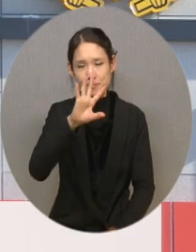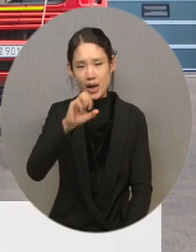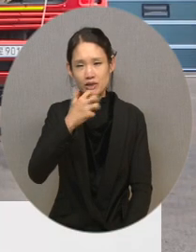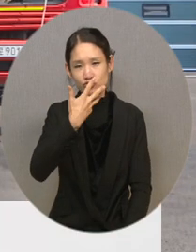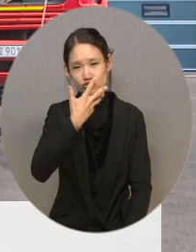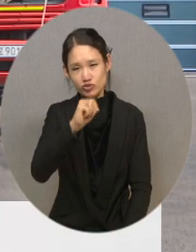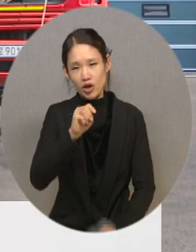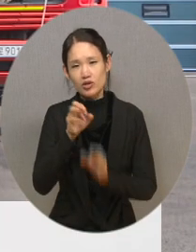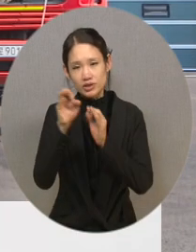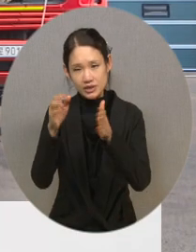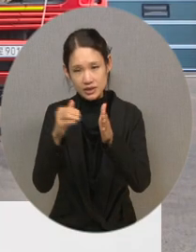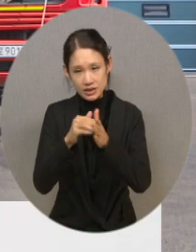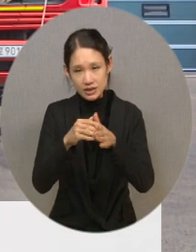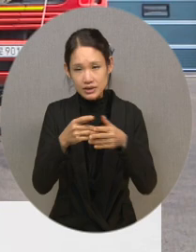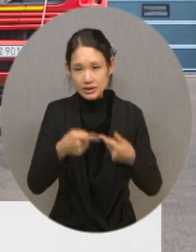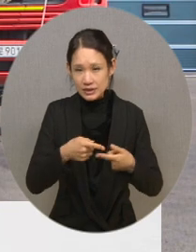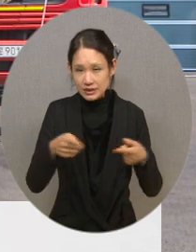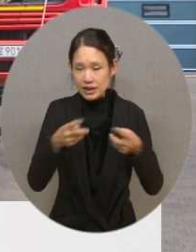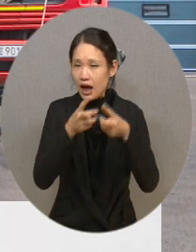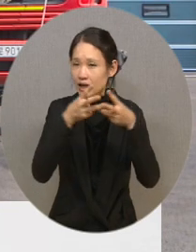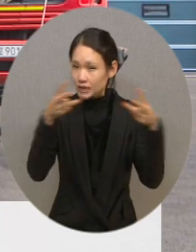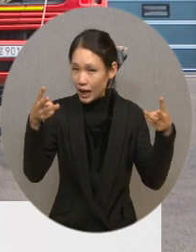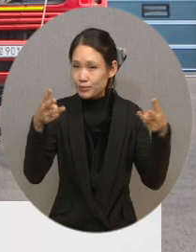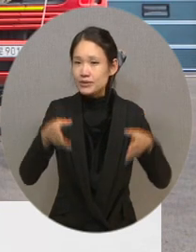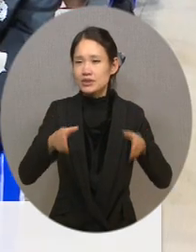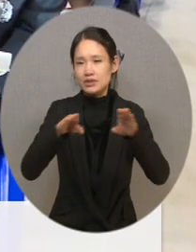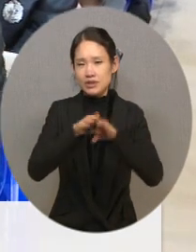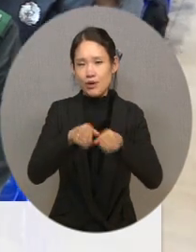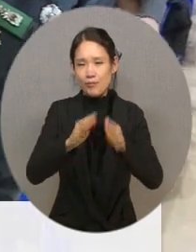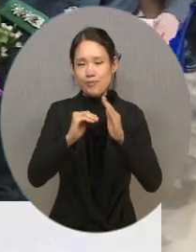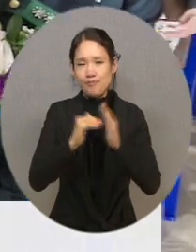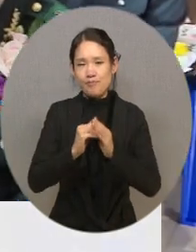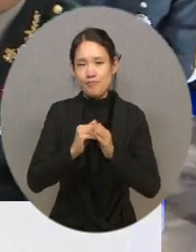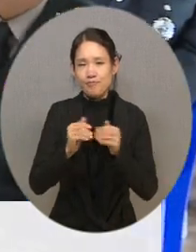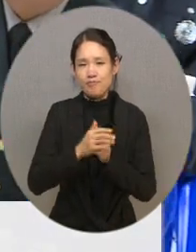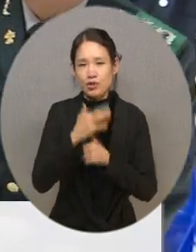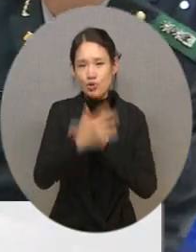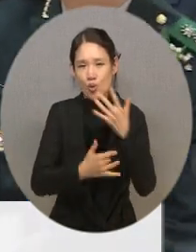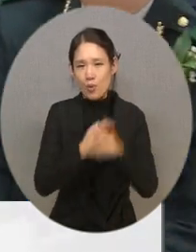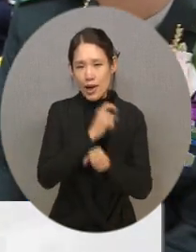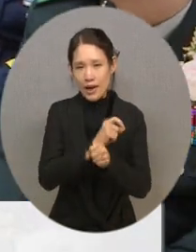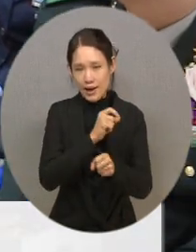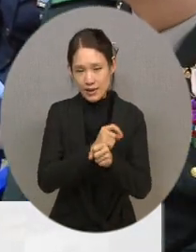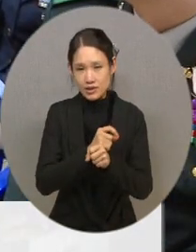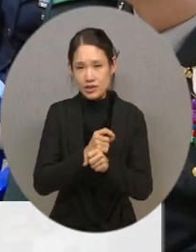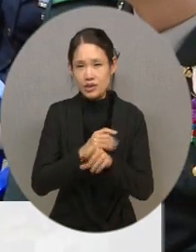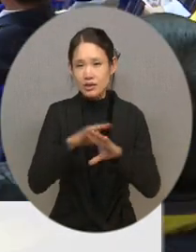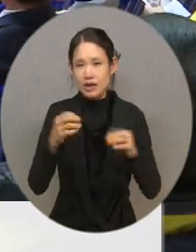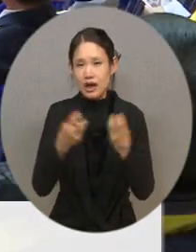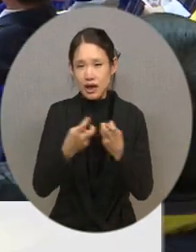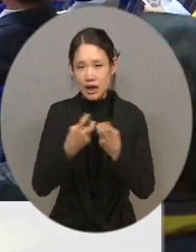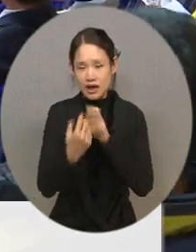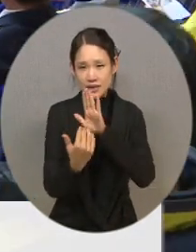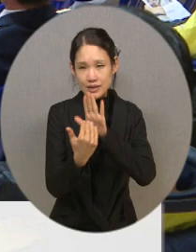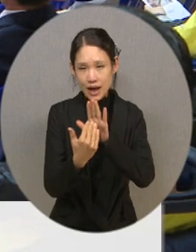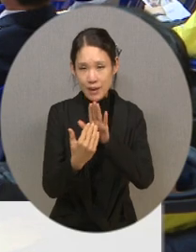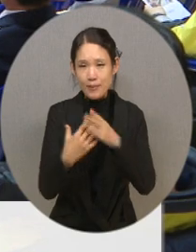들여 지상 3층 규모로 건립됐습니다. 소방행정과, 대응구조과,